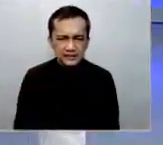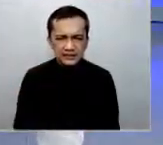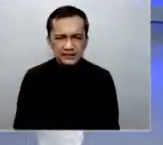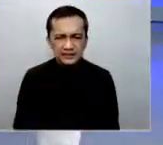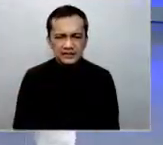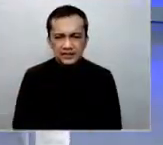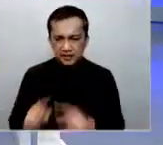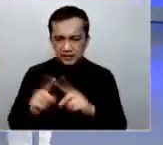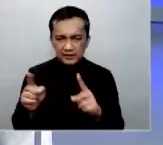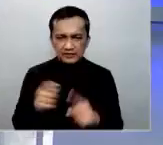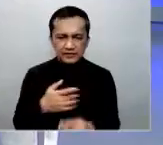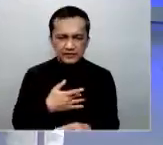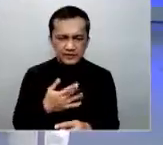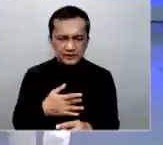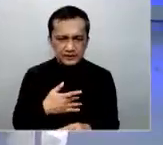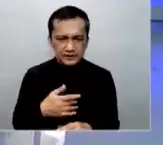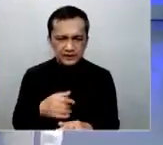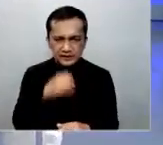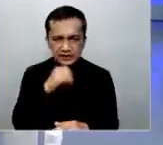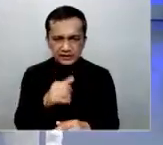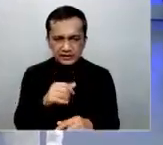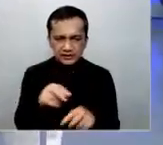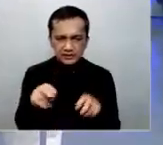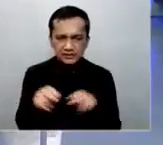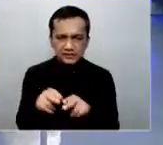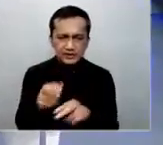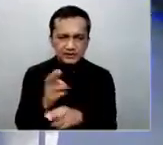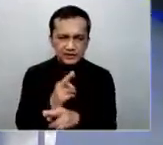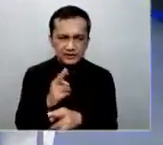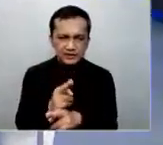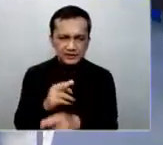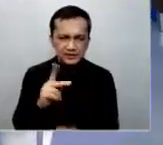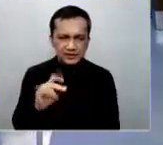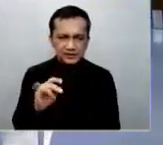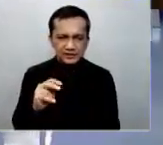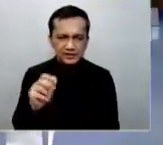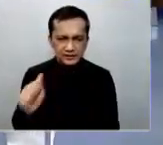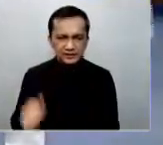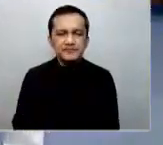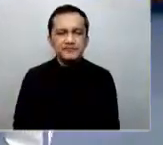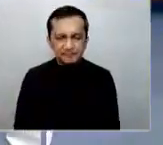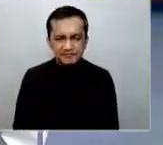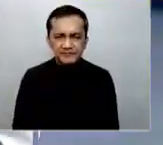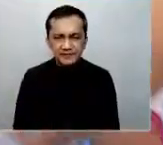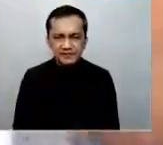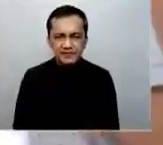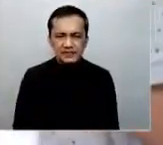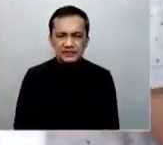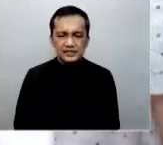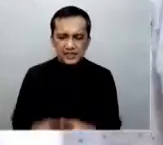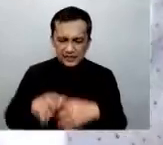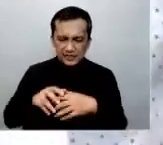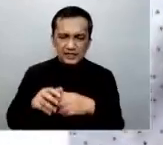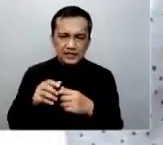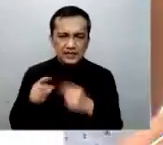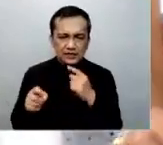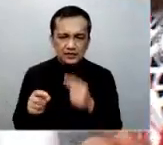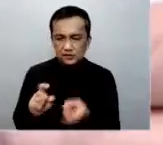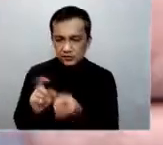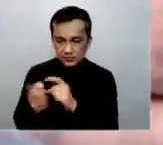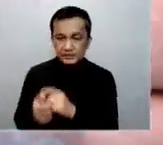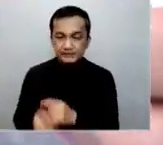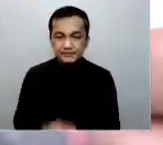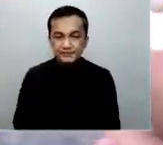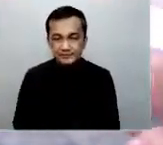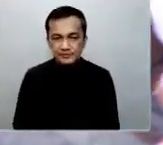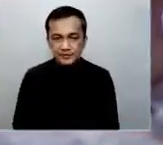dating, hindi siya yung pangkaraniwang mong kutsinta na may niyo, di ba? Iba naman ito. Si Deleche. Pero dahil with the twist na ito, this is